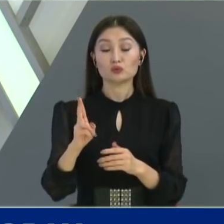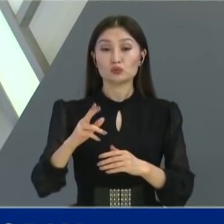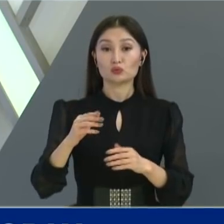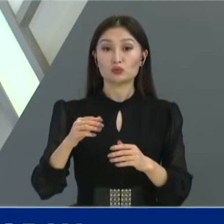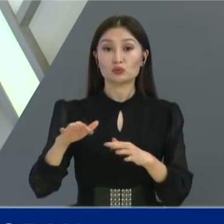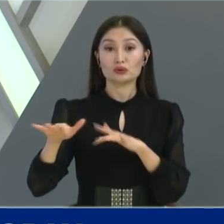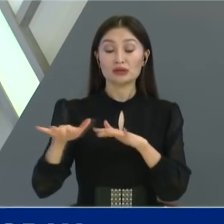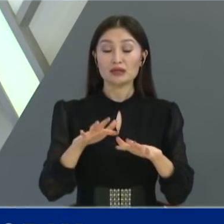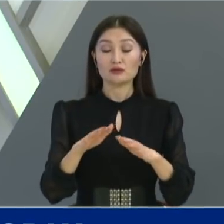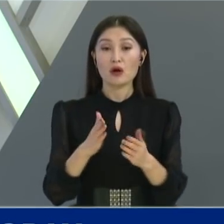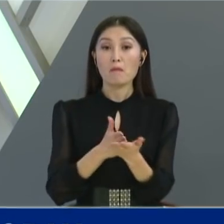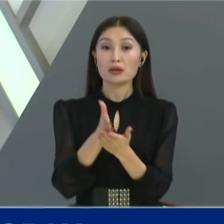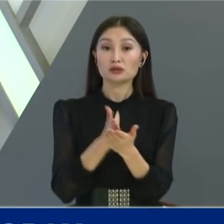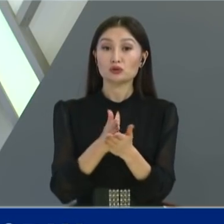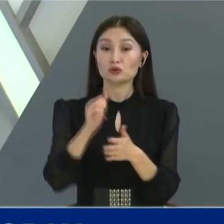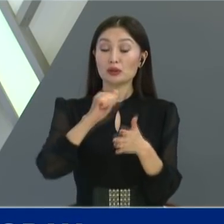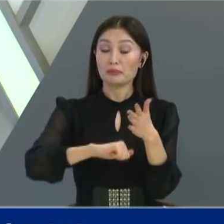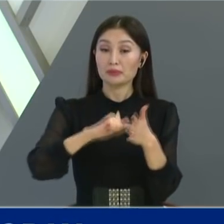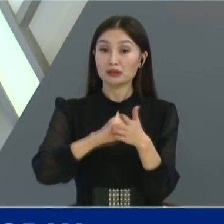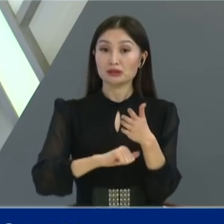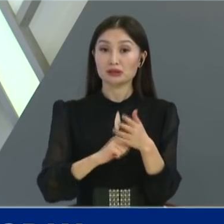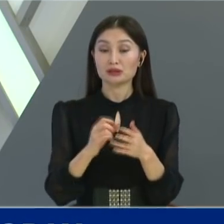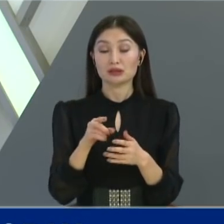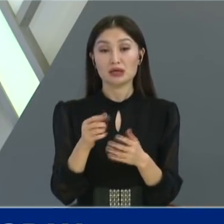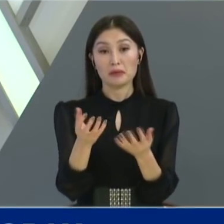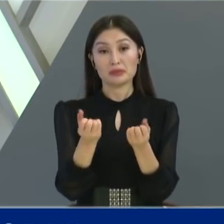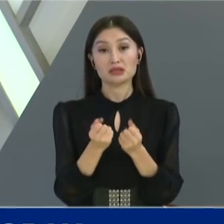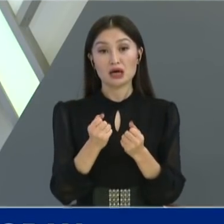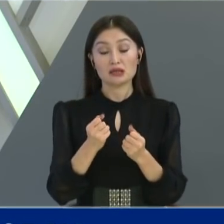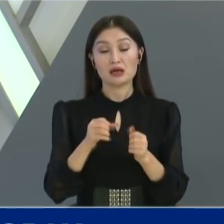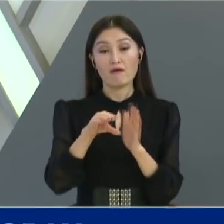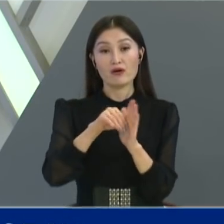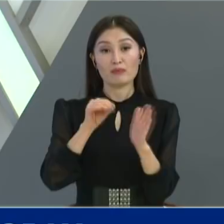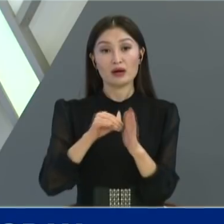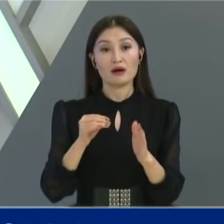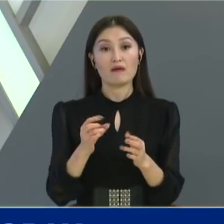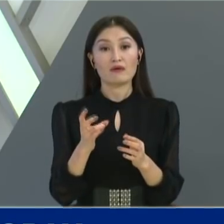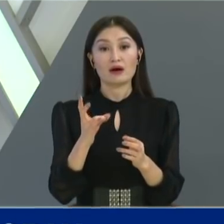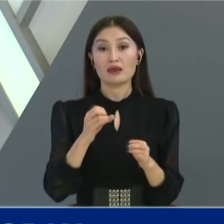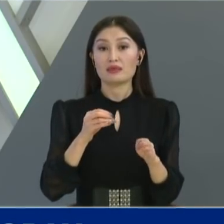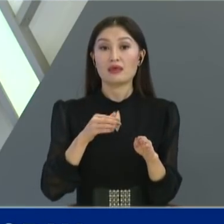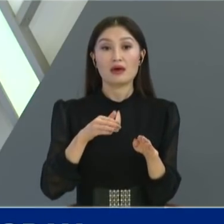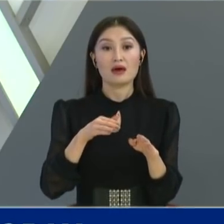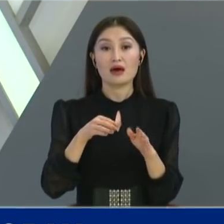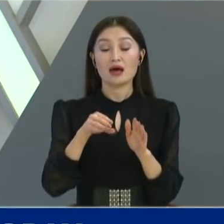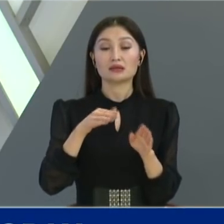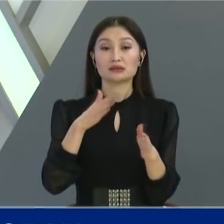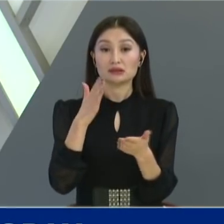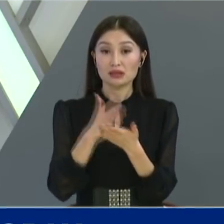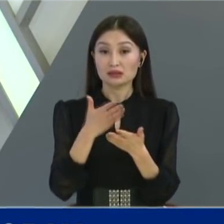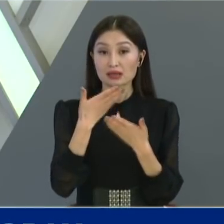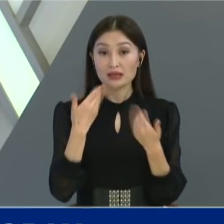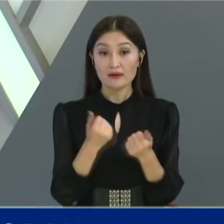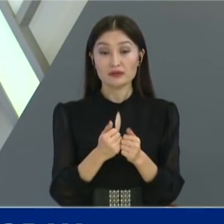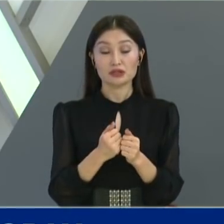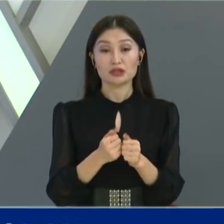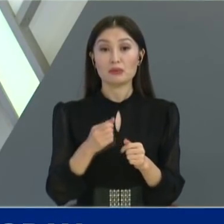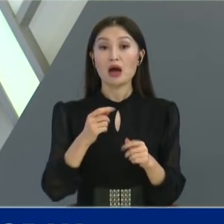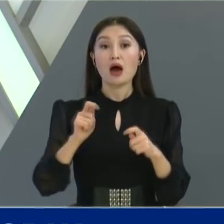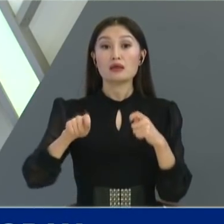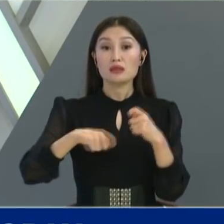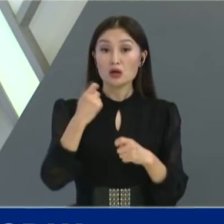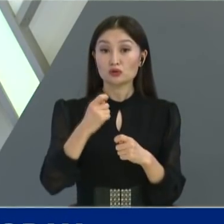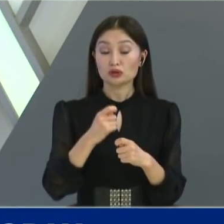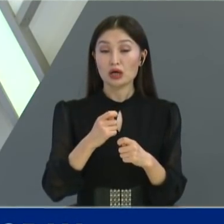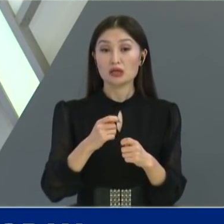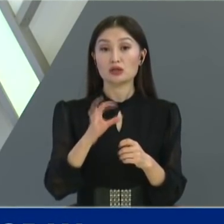послужили основанием для признания выборов недействительными. Вопросы участия в повторных выборах политпартий, допускавших нарушения в